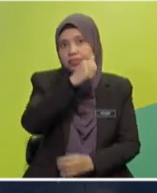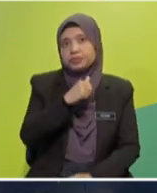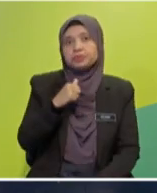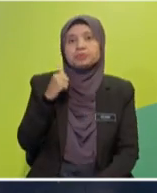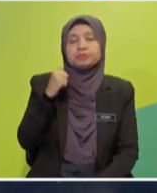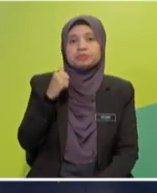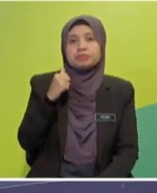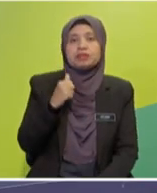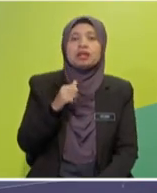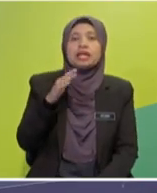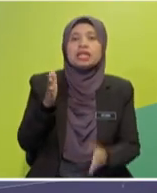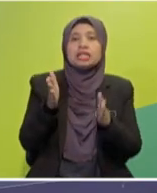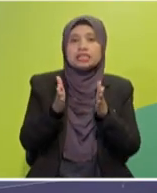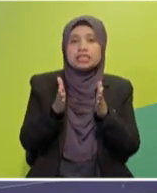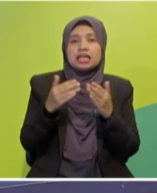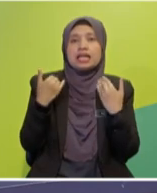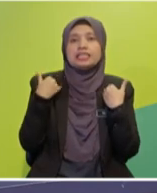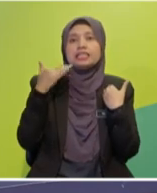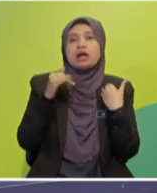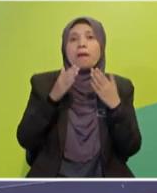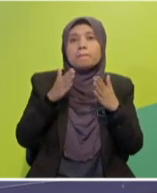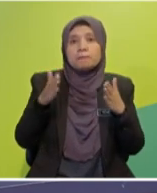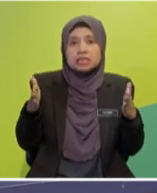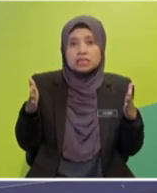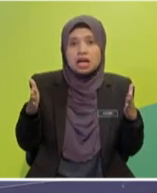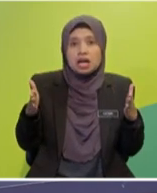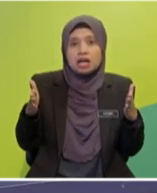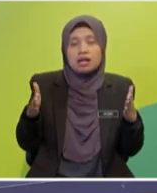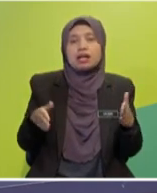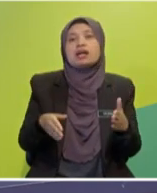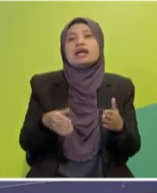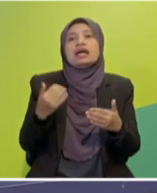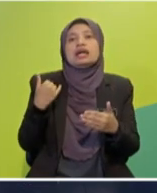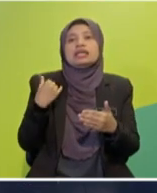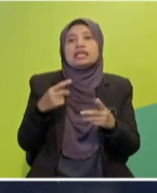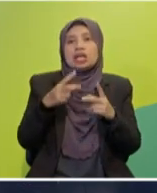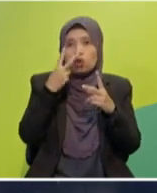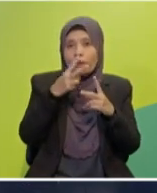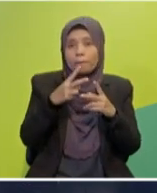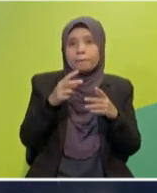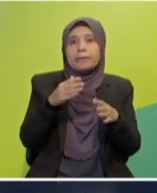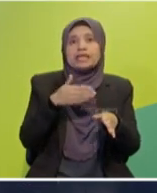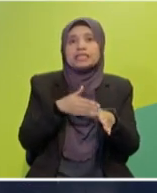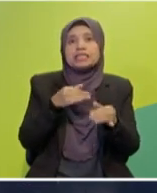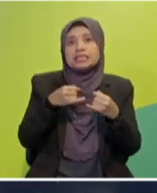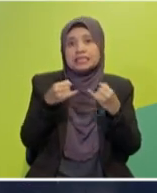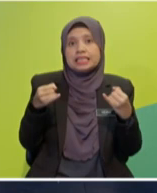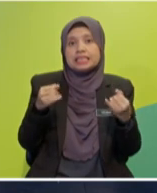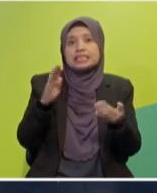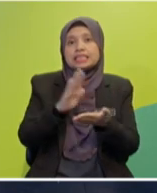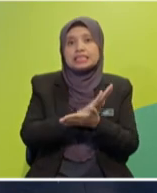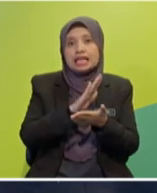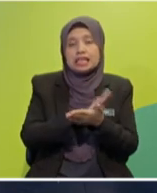yang kecil kita buat. Ini yang besar. Nampak tak beza dia? Ada besar. Maknanya kalau yang kecil ni dia lagi